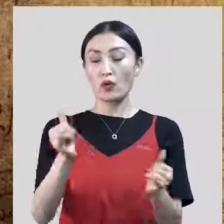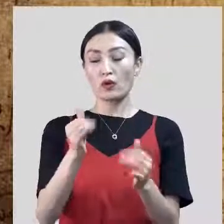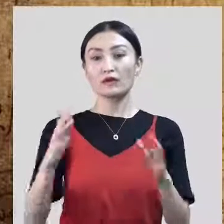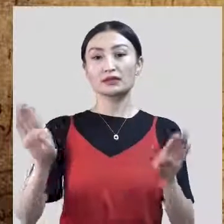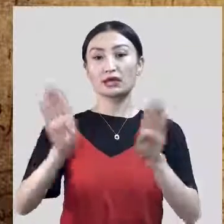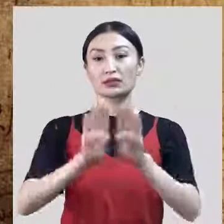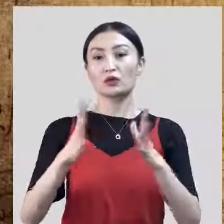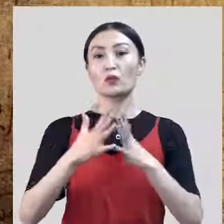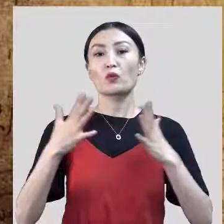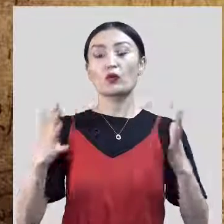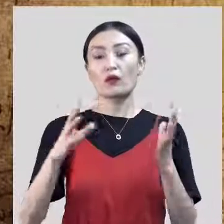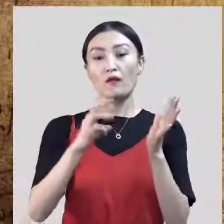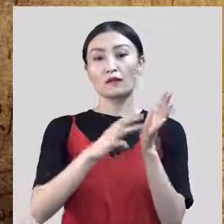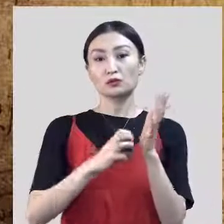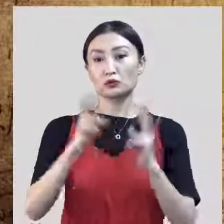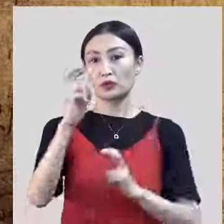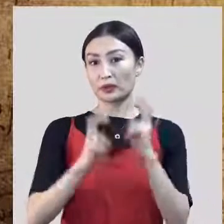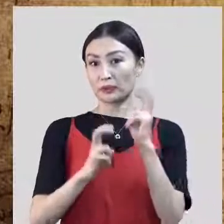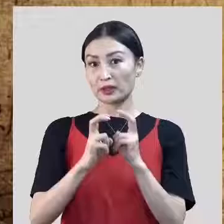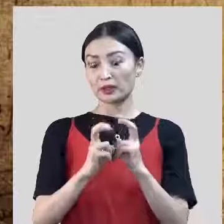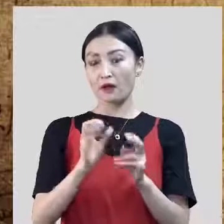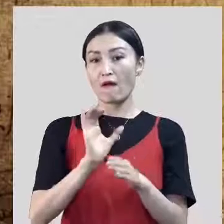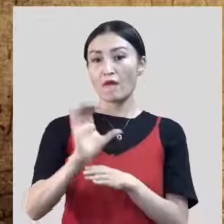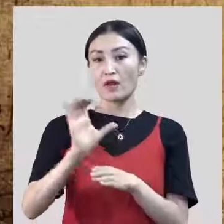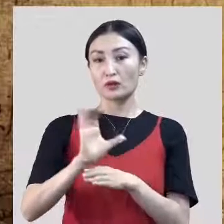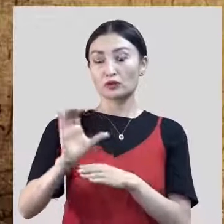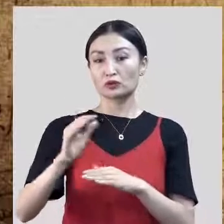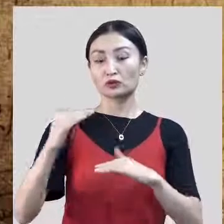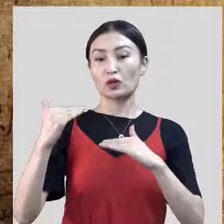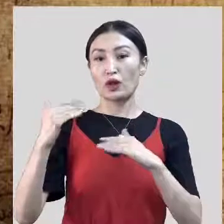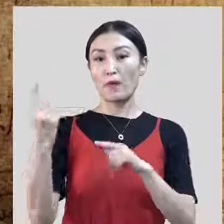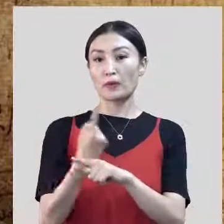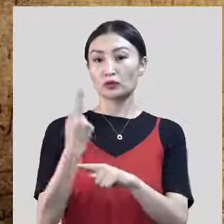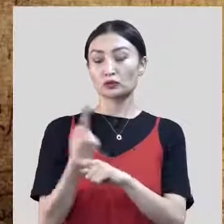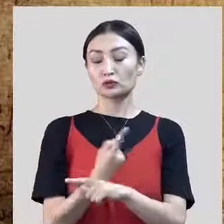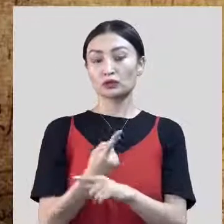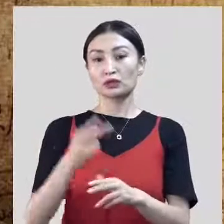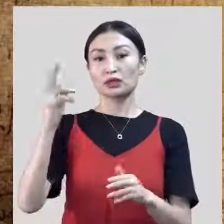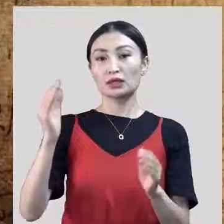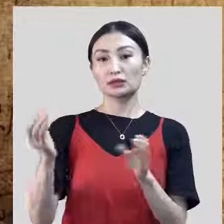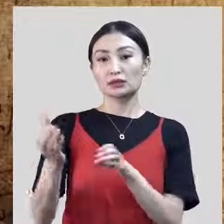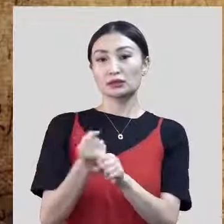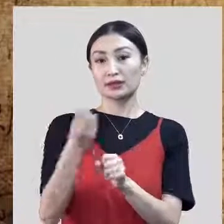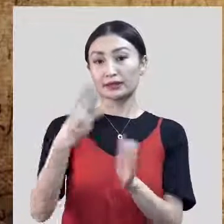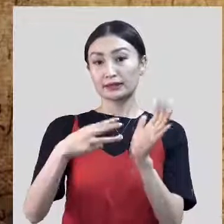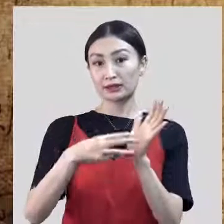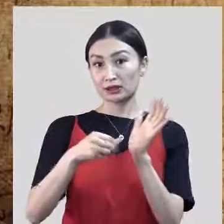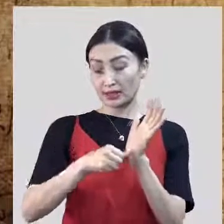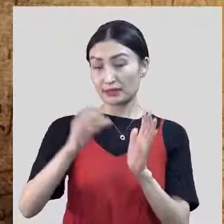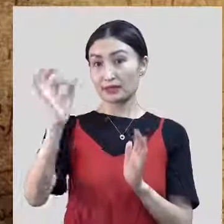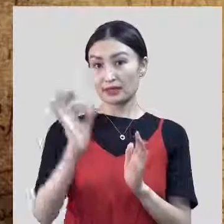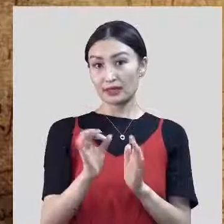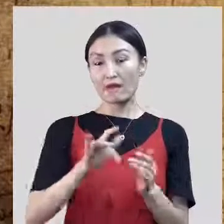более 800 предприятий выпуск промышленной продукции за год сократился на 36 процентов